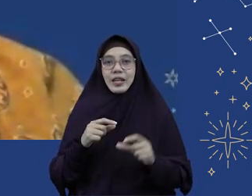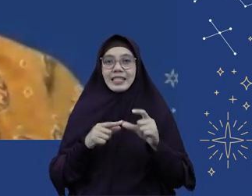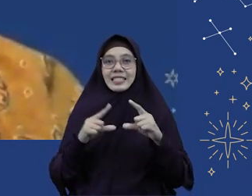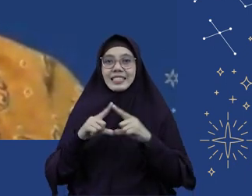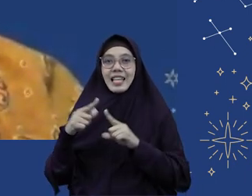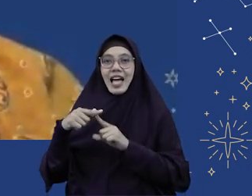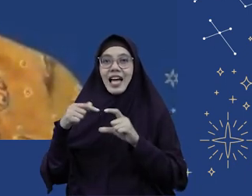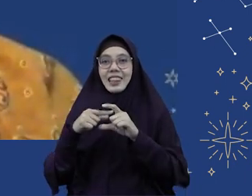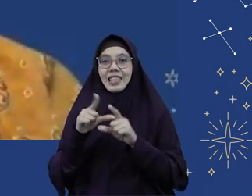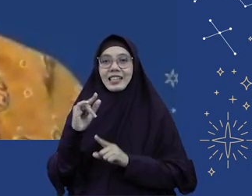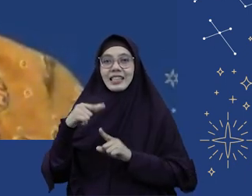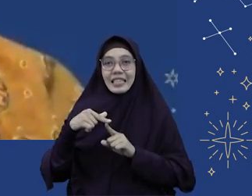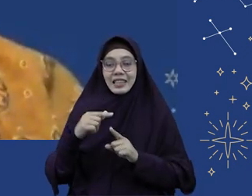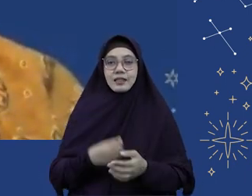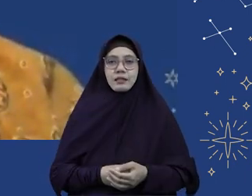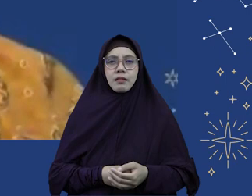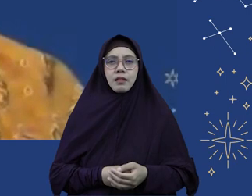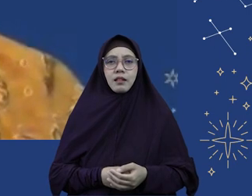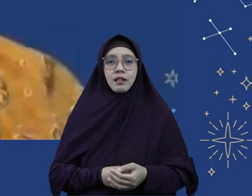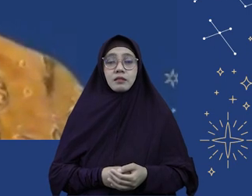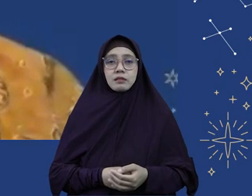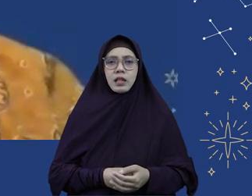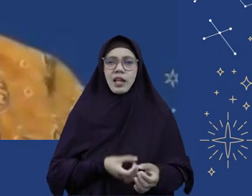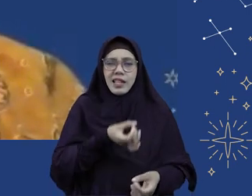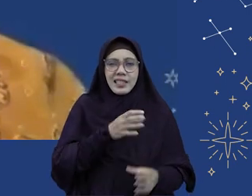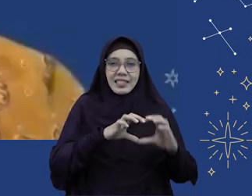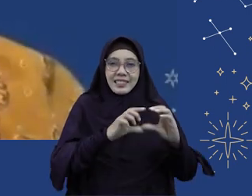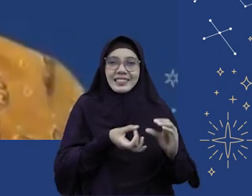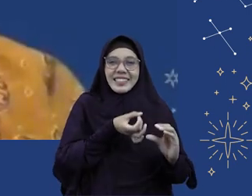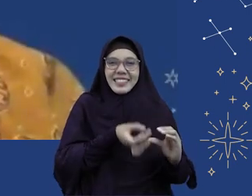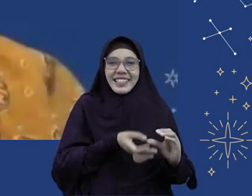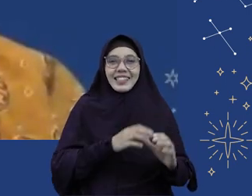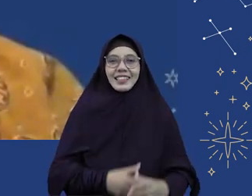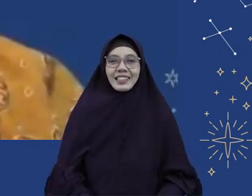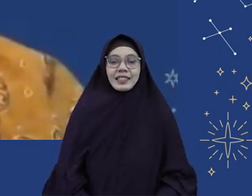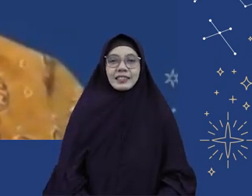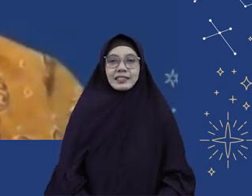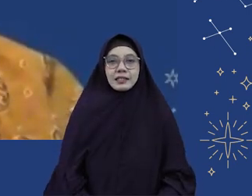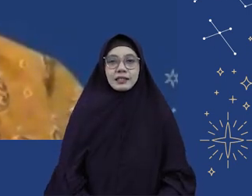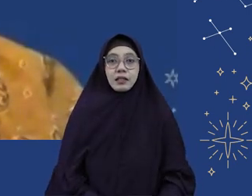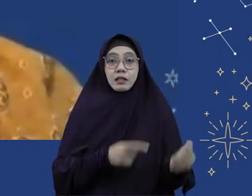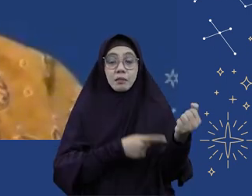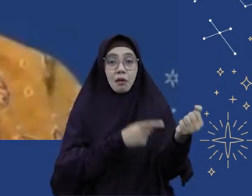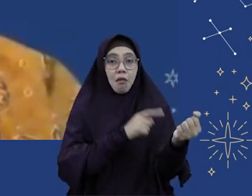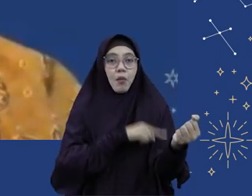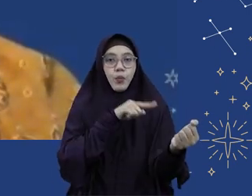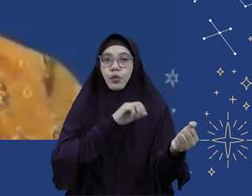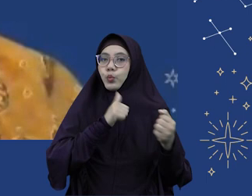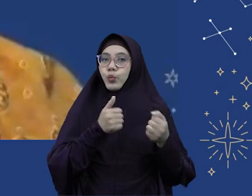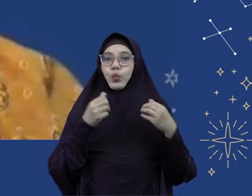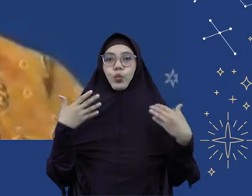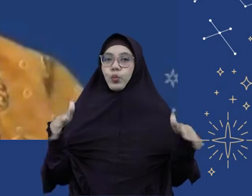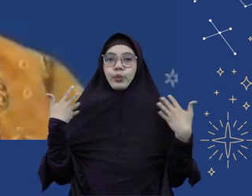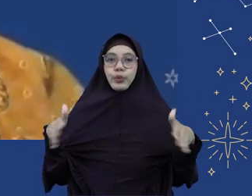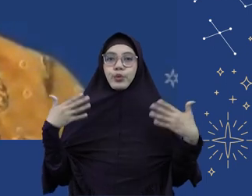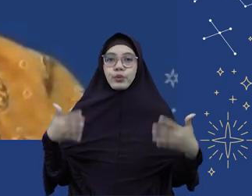jumlah dengan ukuran yang sangat mini sangat kecil namun memiliki kemampuan yang tidak kalah dibanding dengan